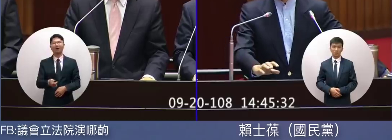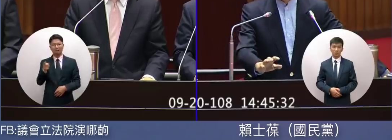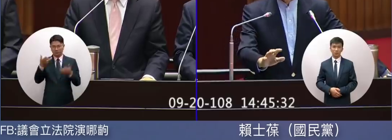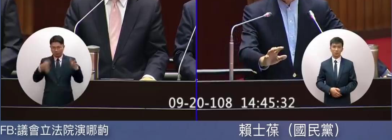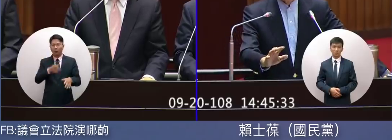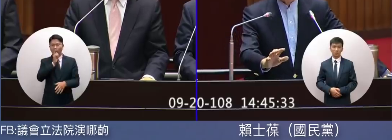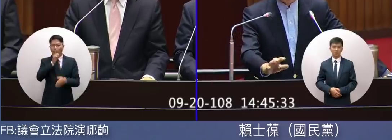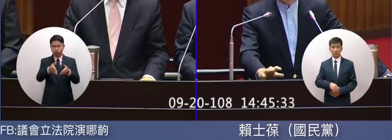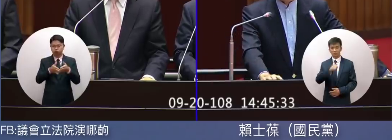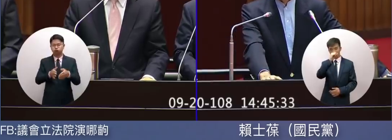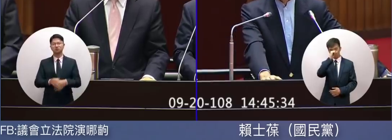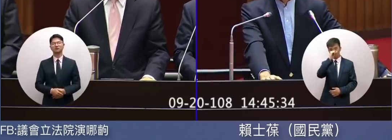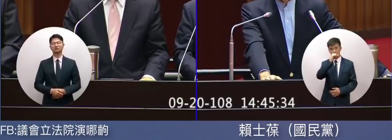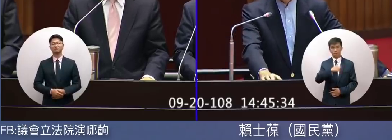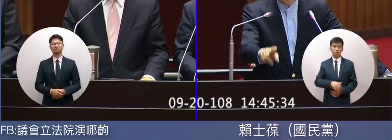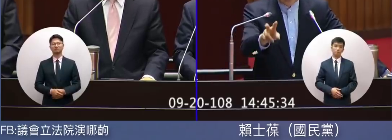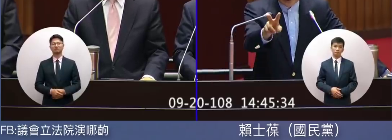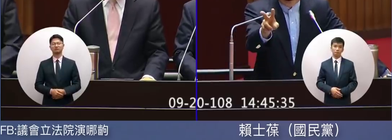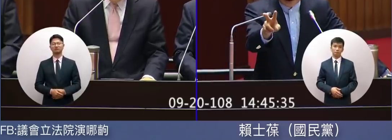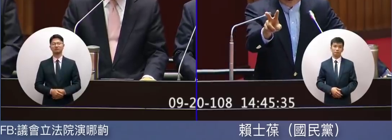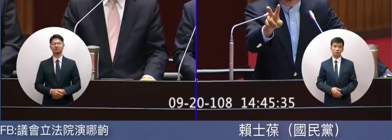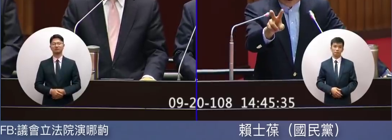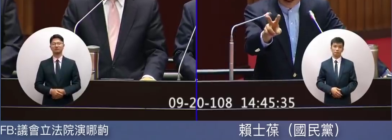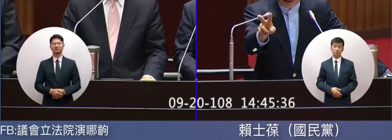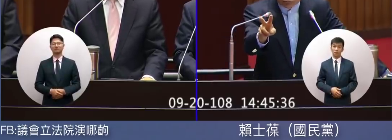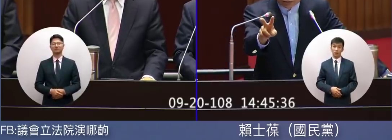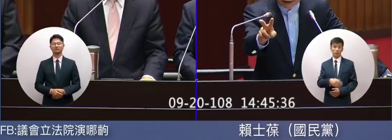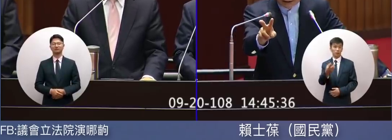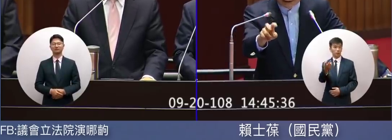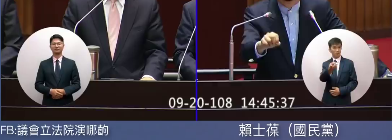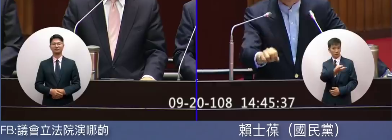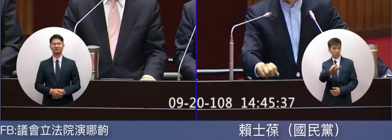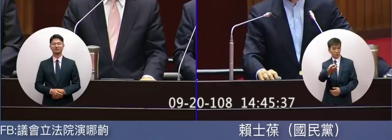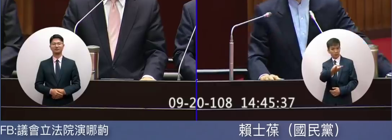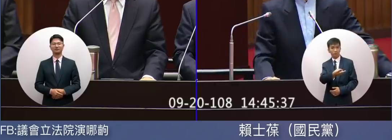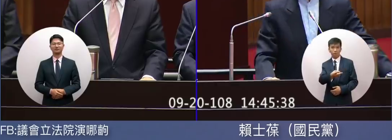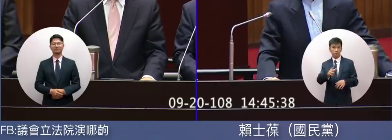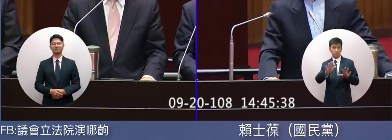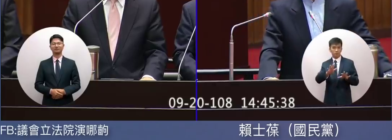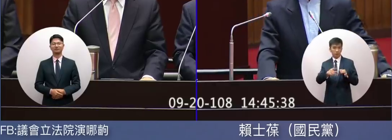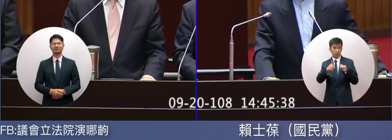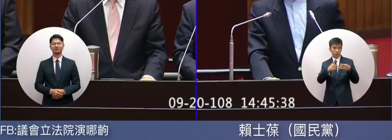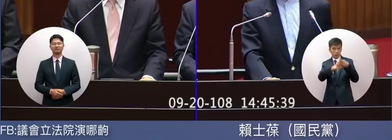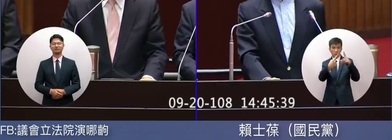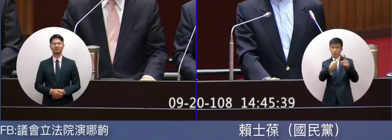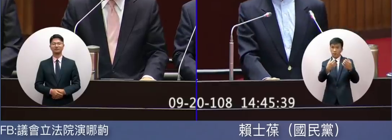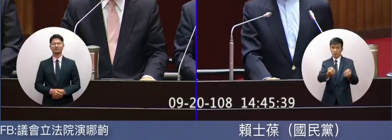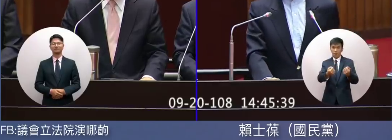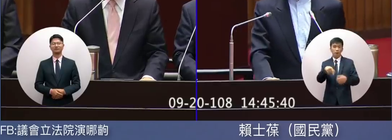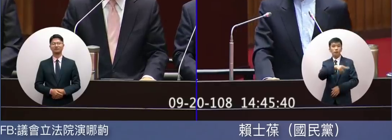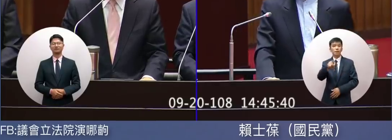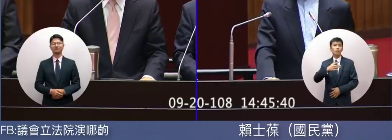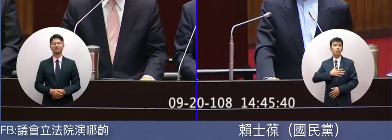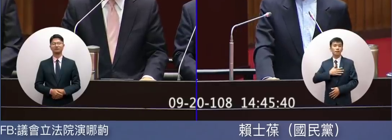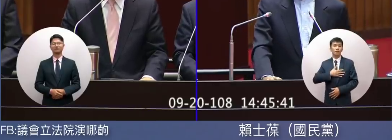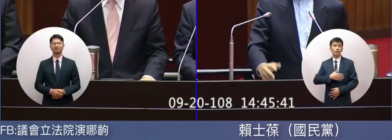啦。 来，院长。您两位大将，财主大将在这里，大家都非常了解